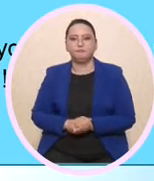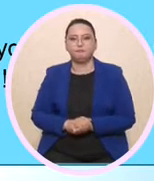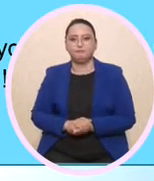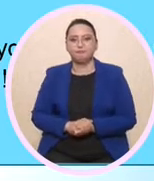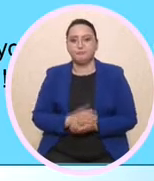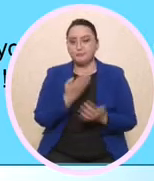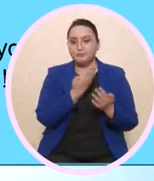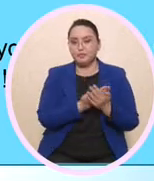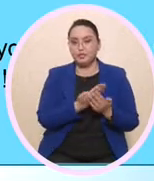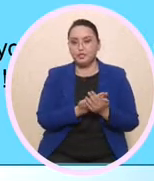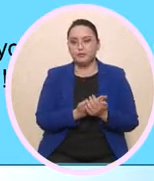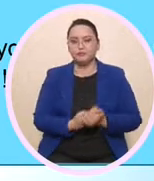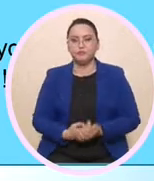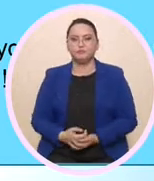маань